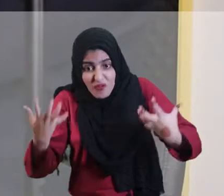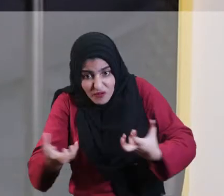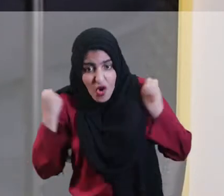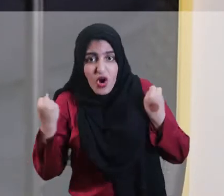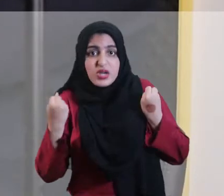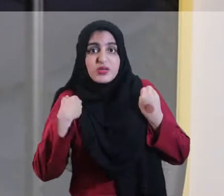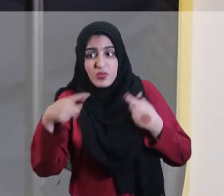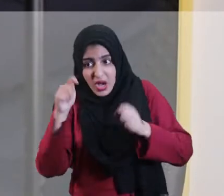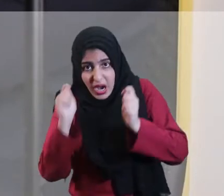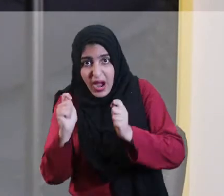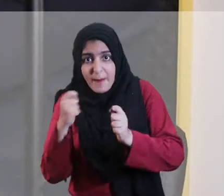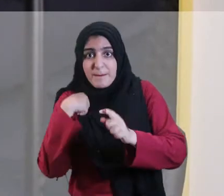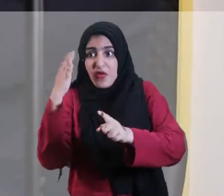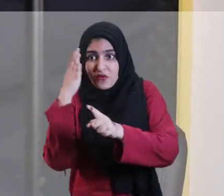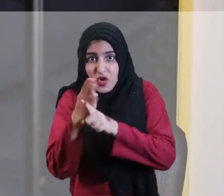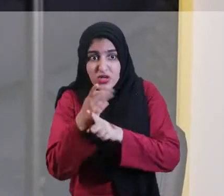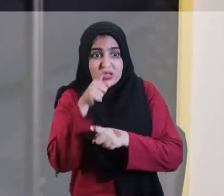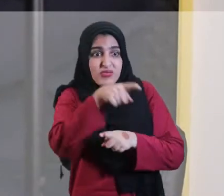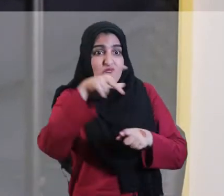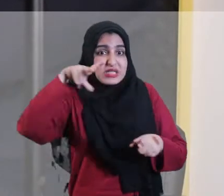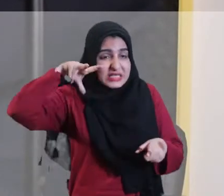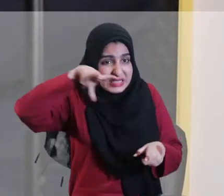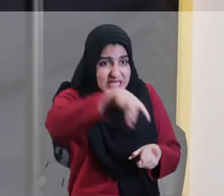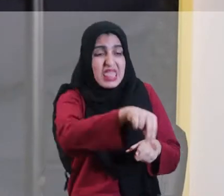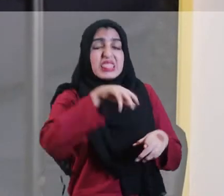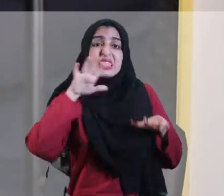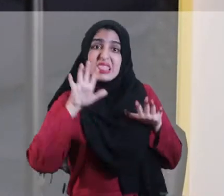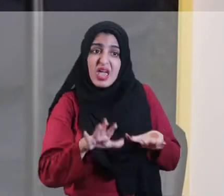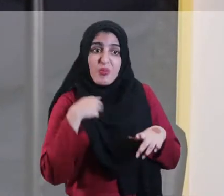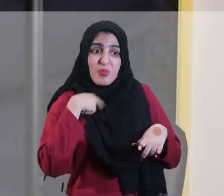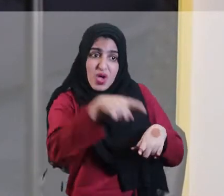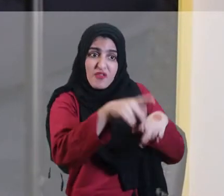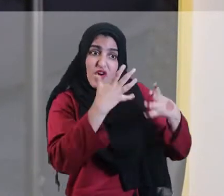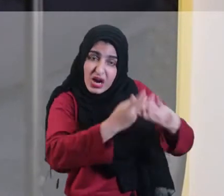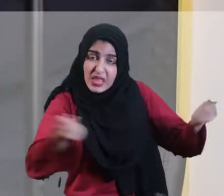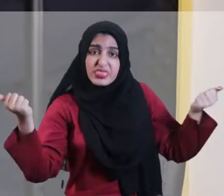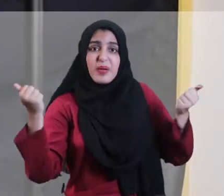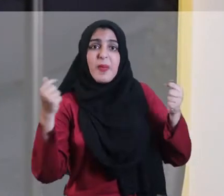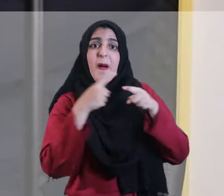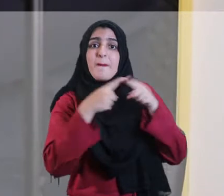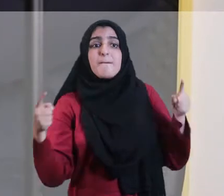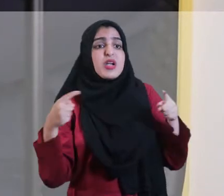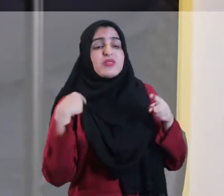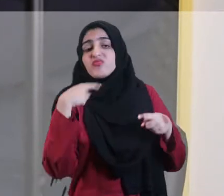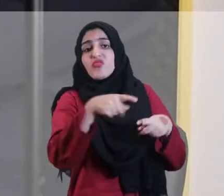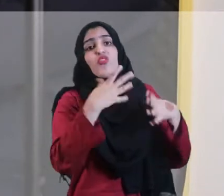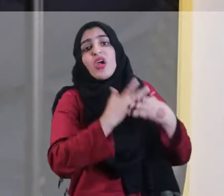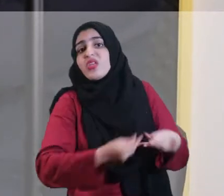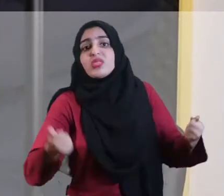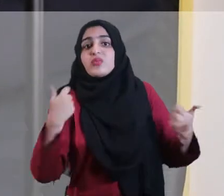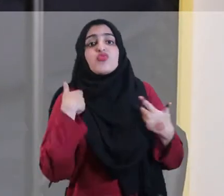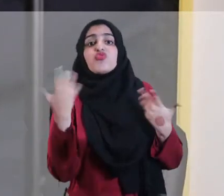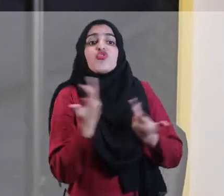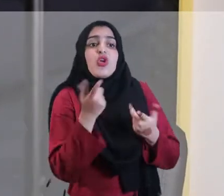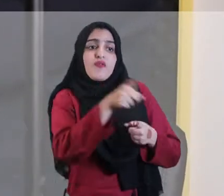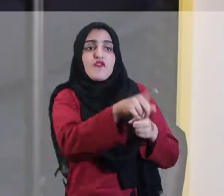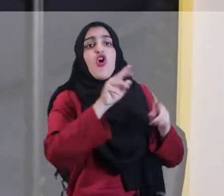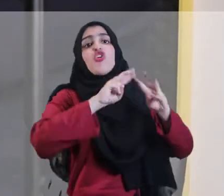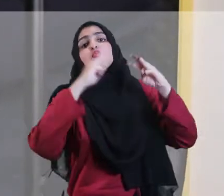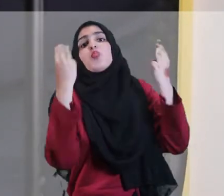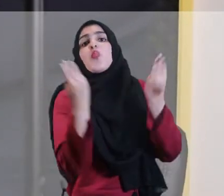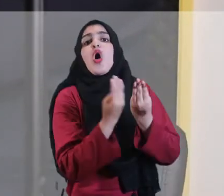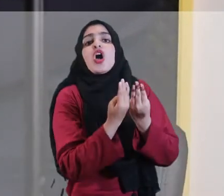समय करना चाहती हूं यह चीज में देख रह जाती है जो मुझे करनी है यह 2% एक नोटिफिकेशन आई एम बाउंड